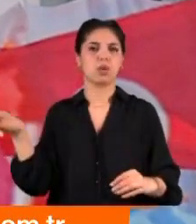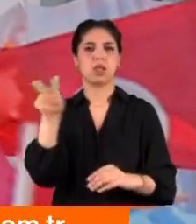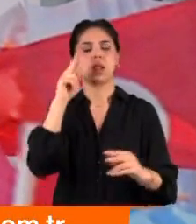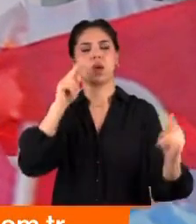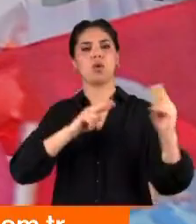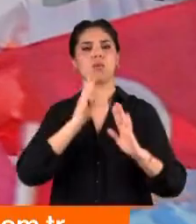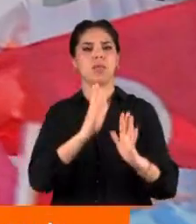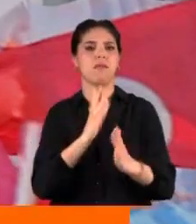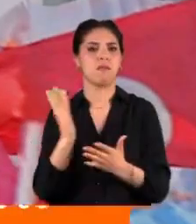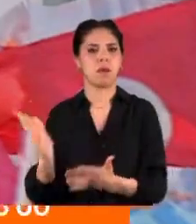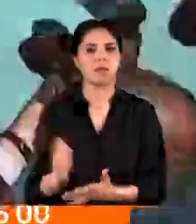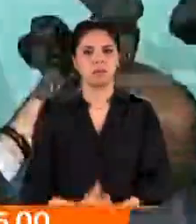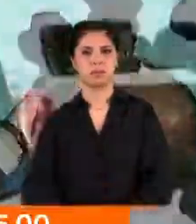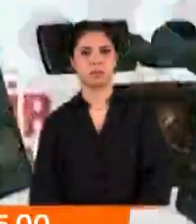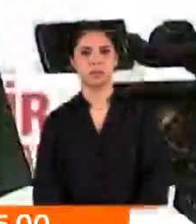de devam ediyor.